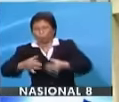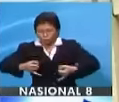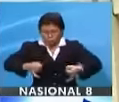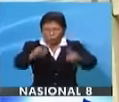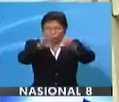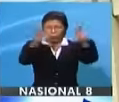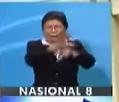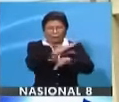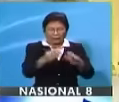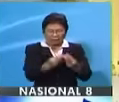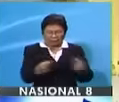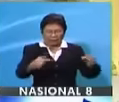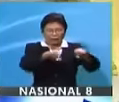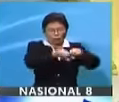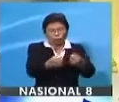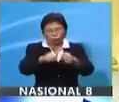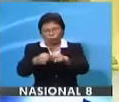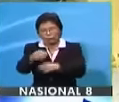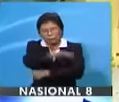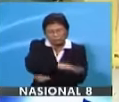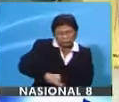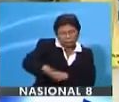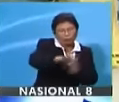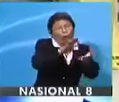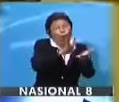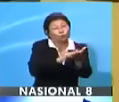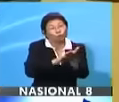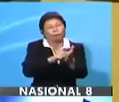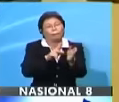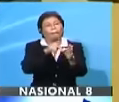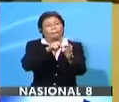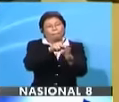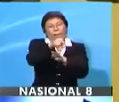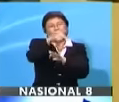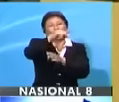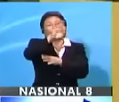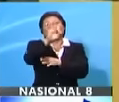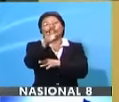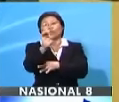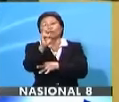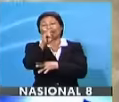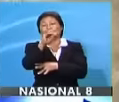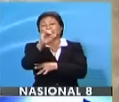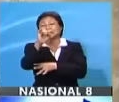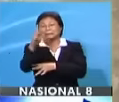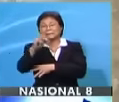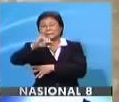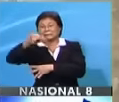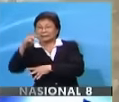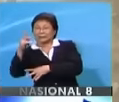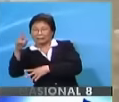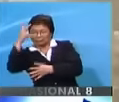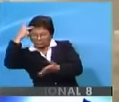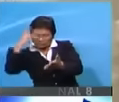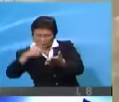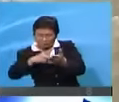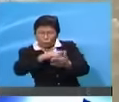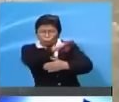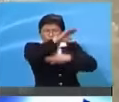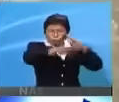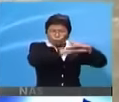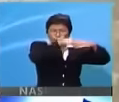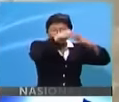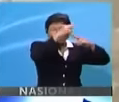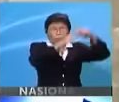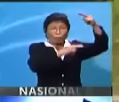raya dan tanah sekitar kawasan sekolah. Pakar forensik Jabatan Kerja Raya akan mengenal pasti sama ada semua bangunan